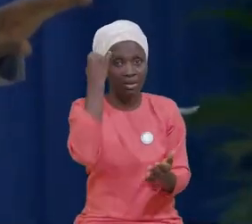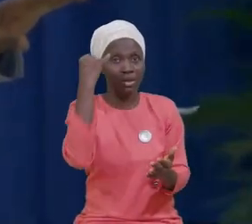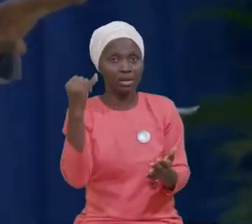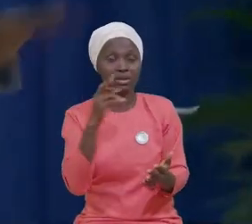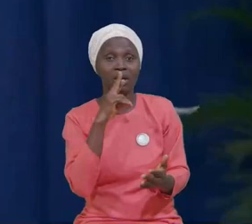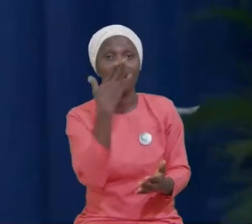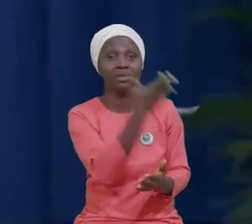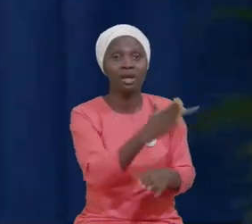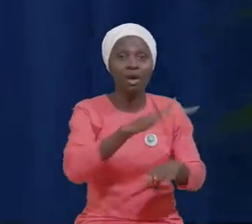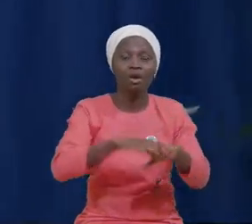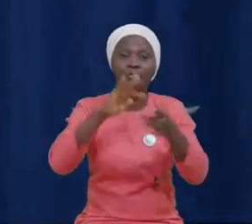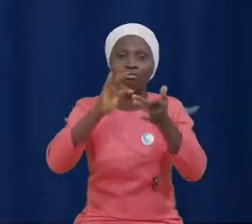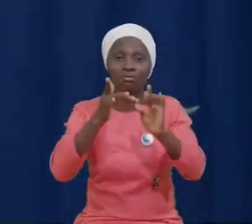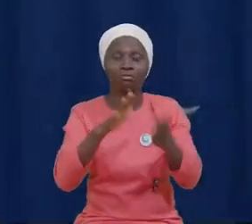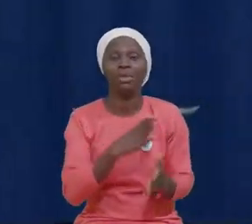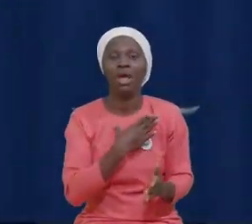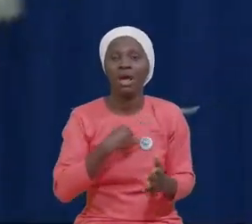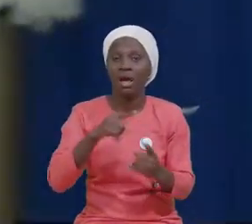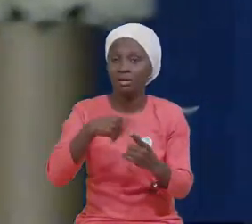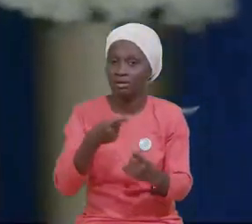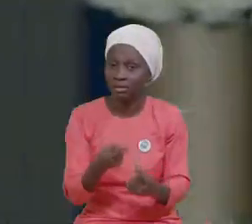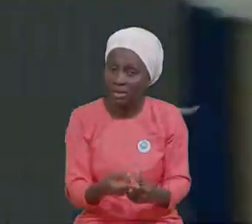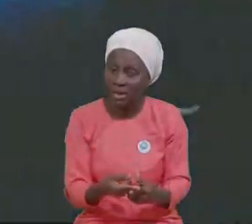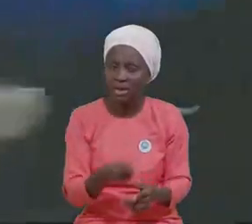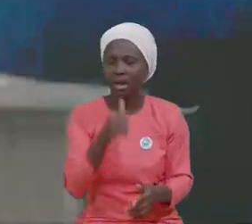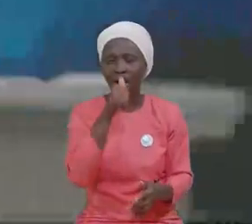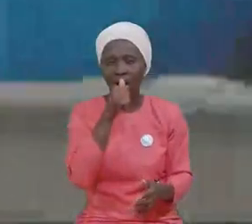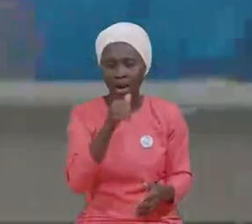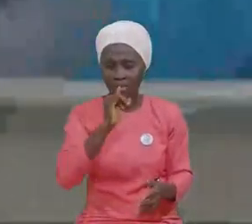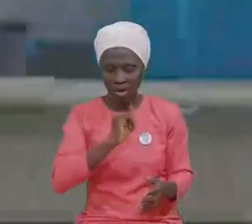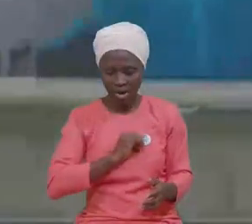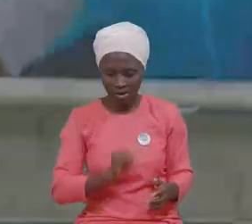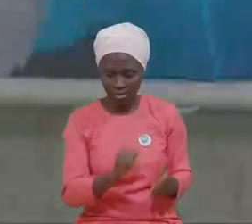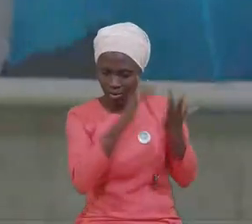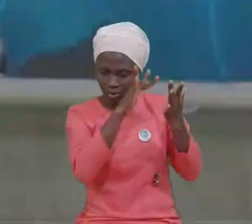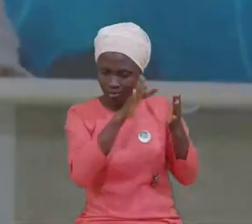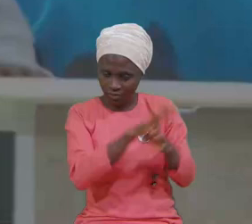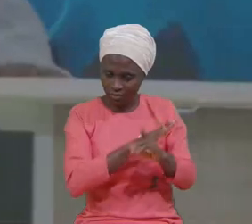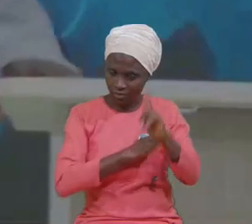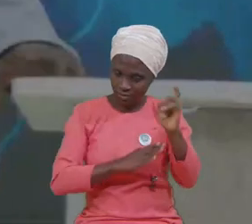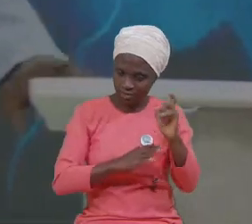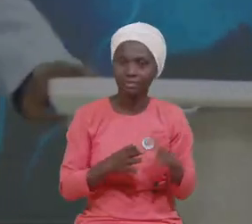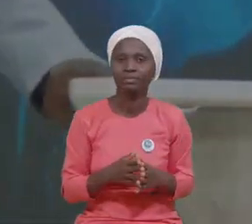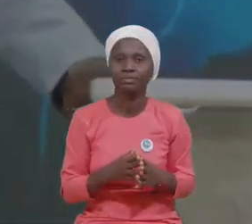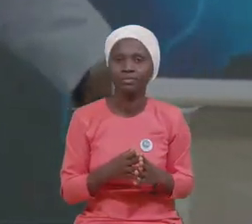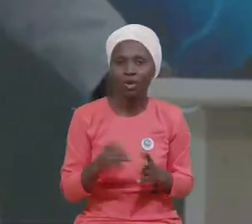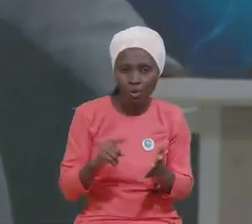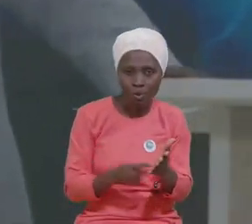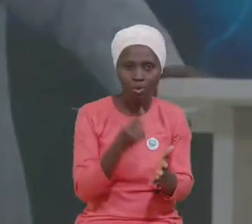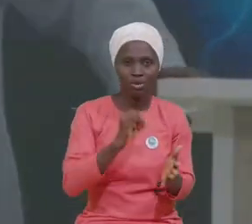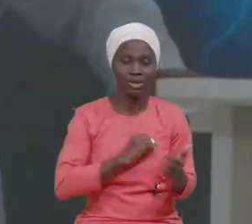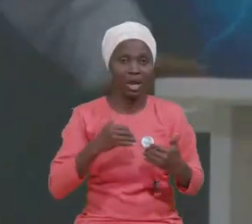sont là, sur l'internet. Est-ce que je suis plein d'espoir? Une